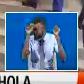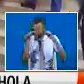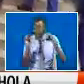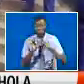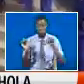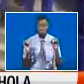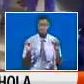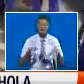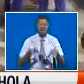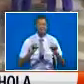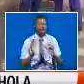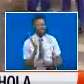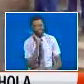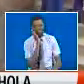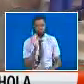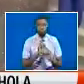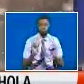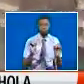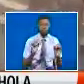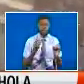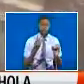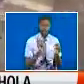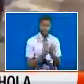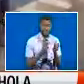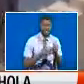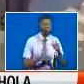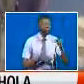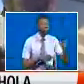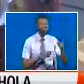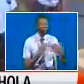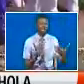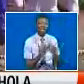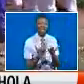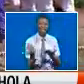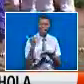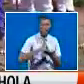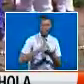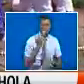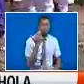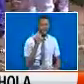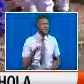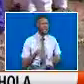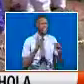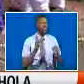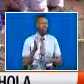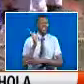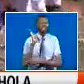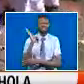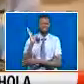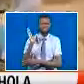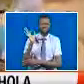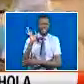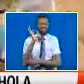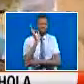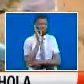mattresses. Mnamo mwaka 2017, Mackenzie alikamatwa kwa mashtaka yanayojumuisha misimamo mikali inayoendeleza itikadi kali